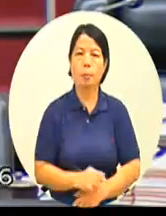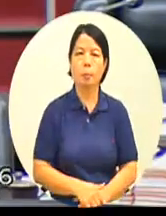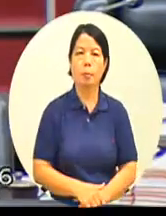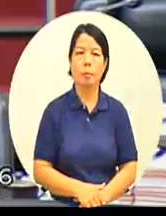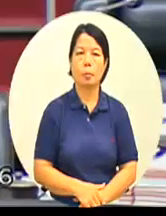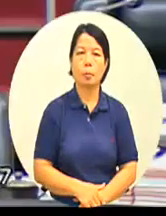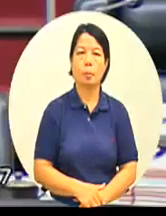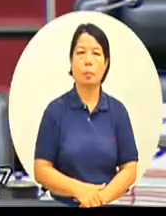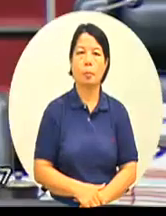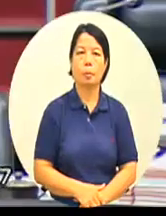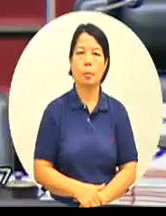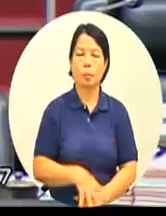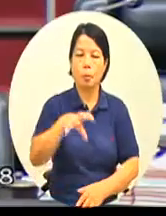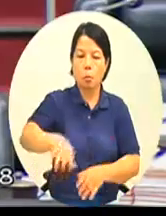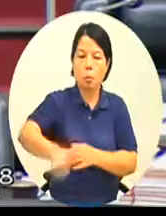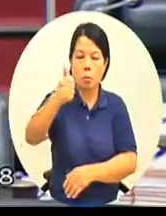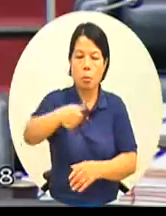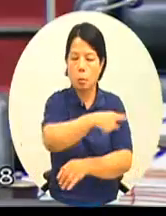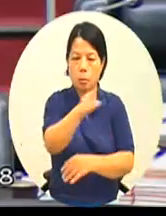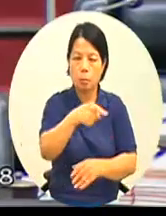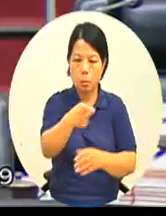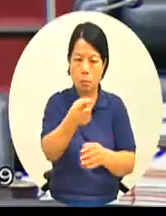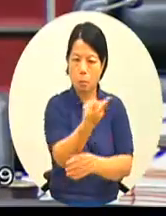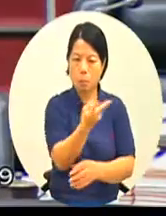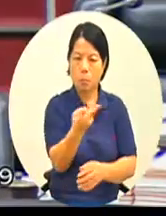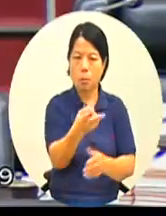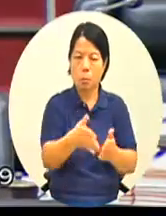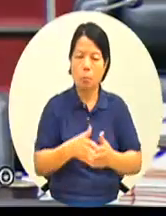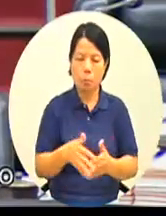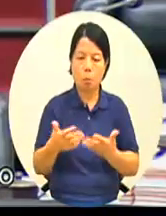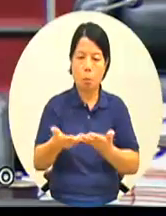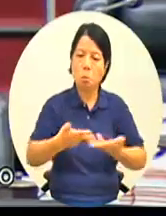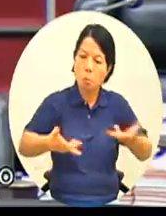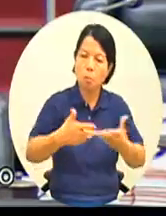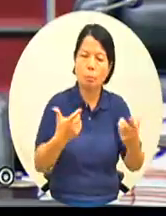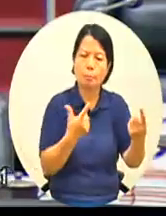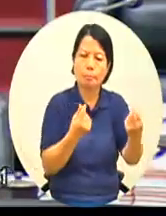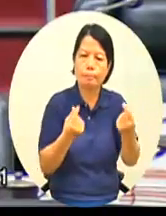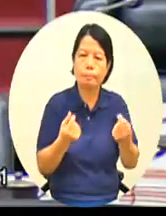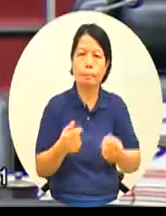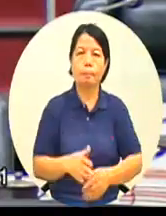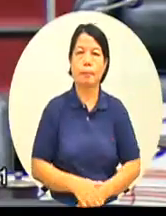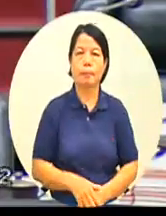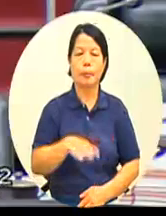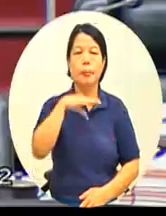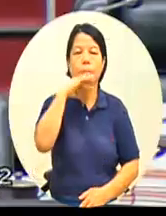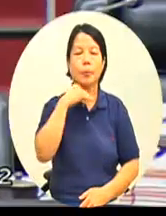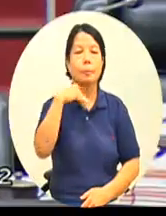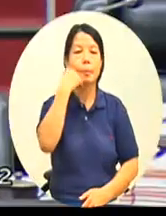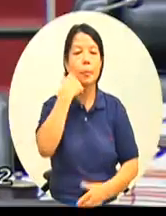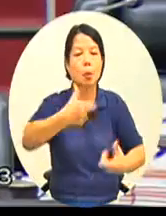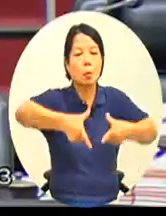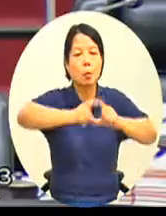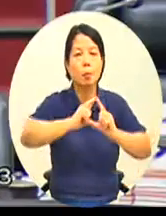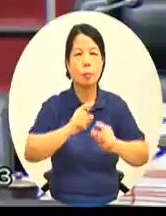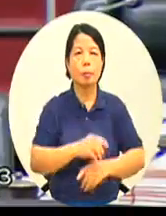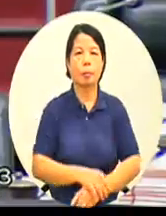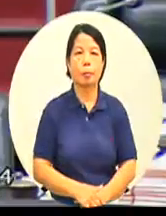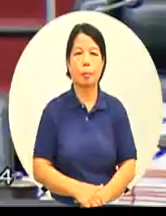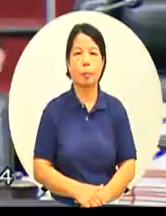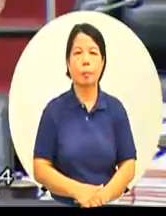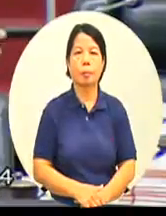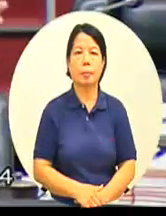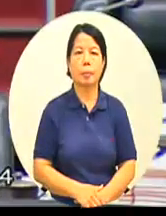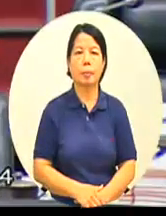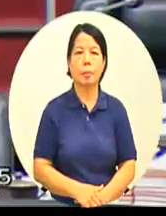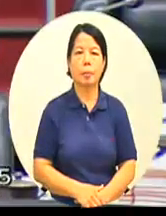局长两位应该都会业务都有啊，哈。所以待会是谁先可以先讲一下哈？因